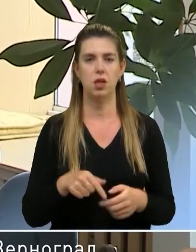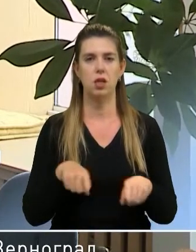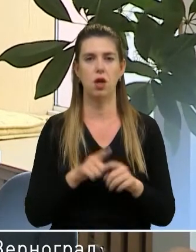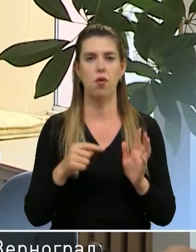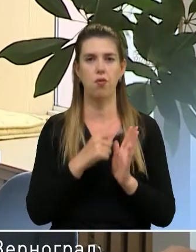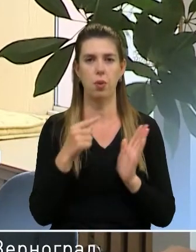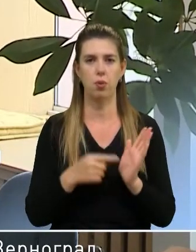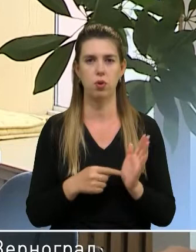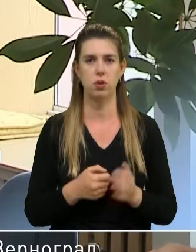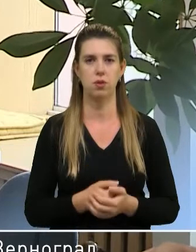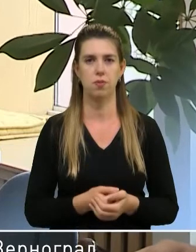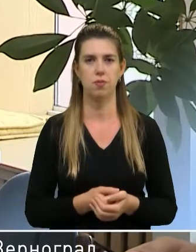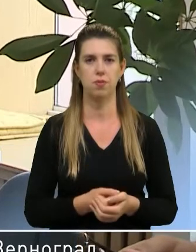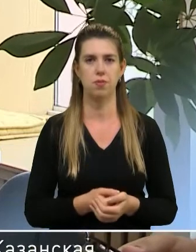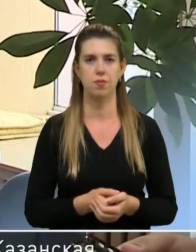вопрос